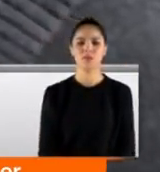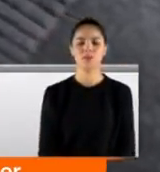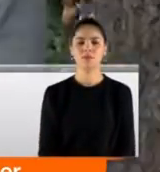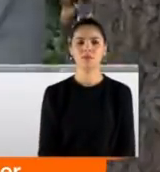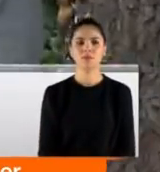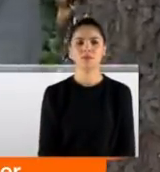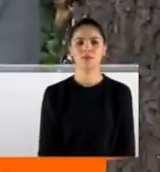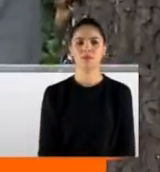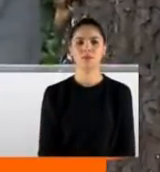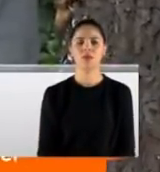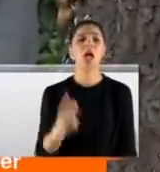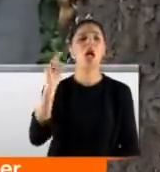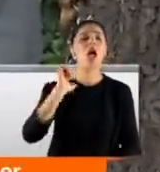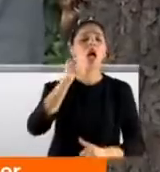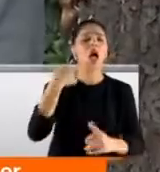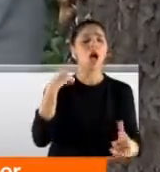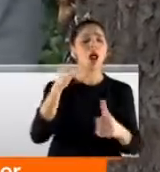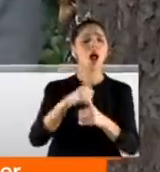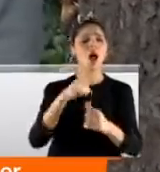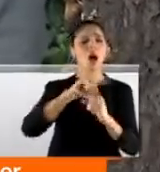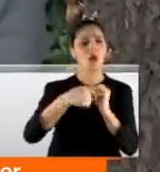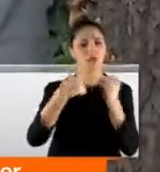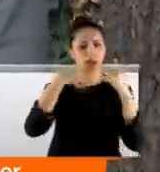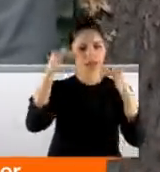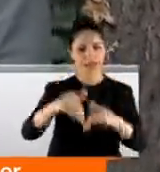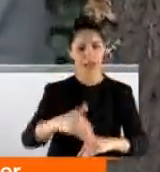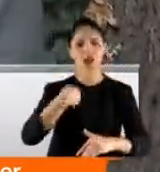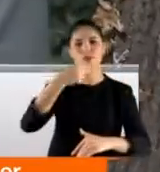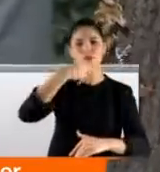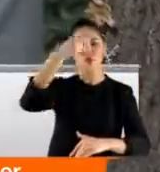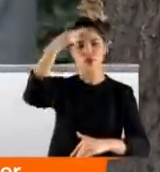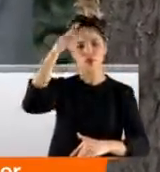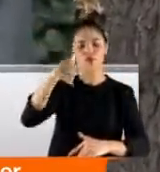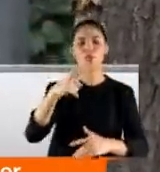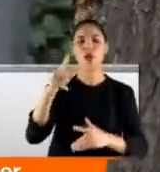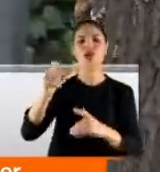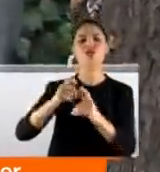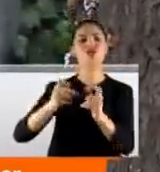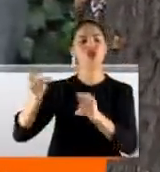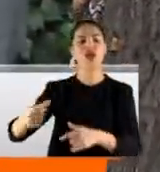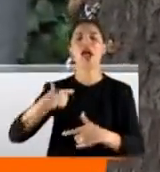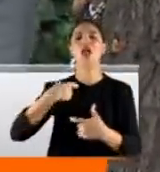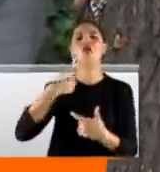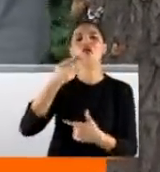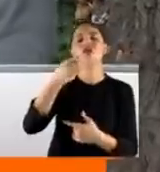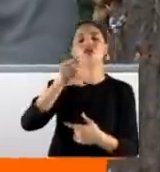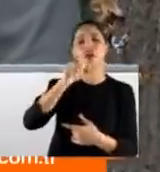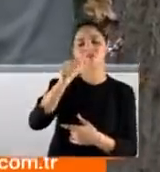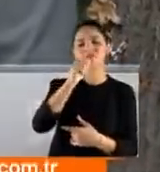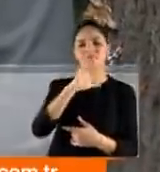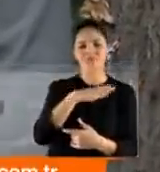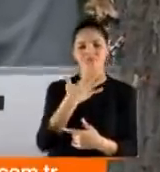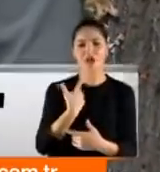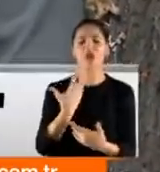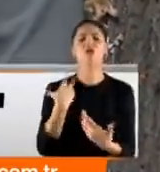kametler yaptım. Her hafta buraya Cuma'ya geldiğim zaman işte buradan gidiyordum Çengelköy'de. İşte ne bileyim, çay kahvemi içiyordum. Benim için çok güzel bir